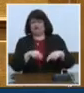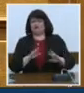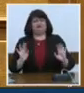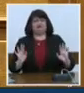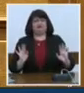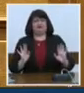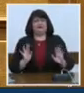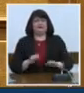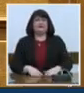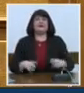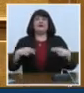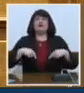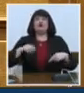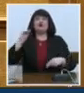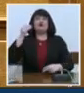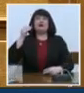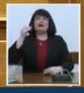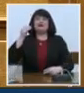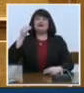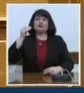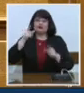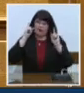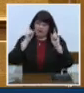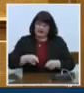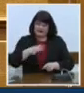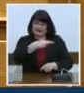τον Υπουργό Πολιτισμού και όταν τοποθετήθηκε,